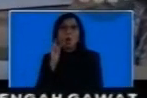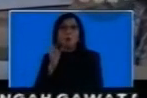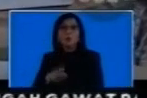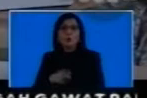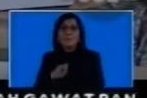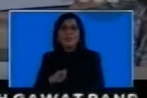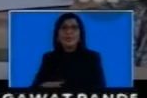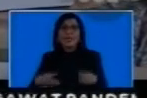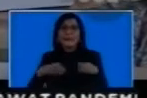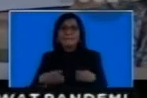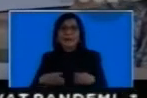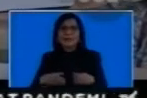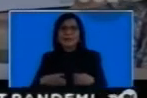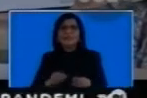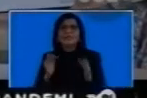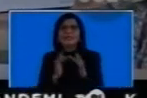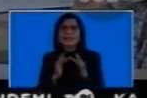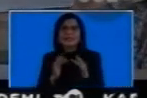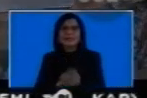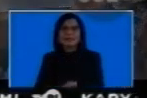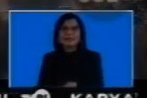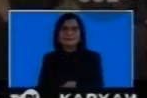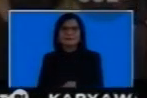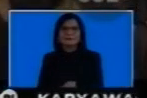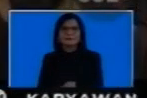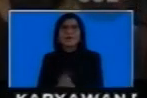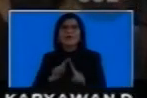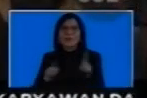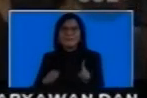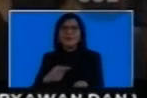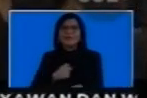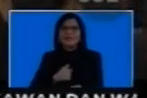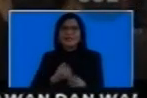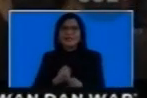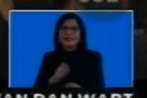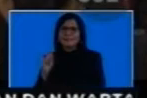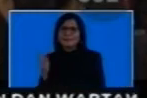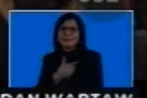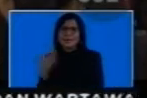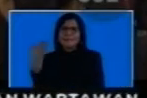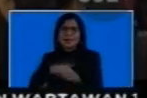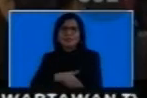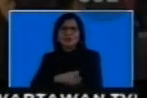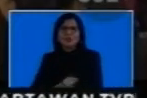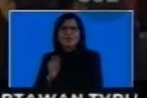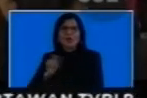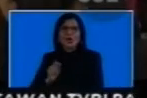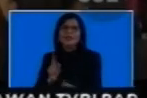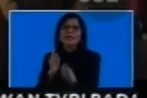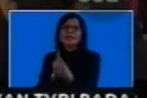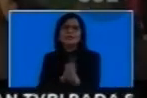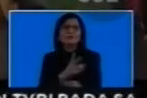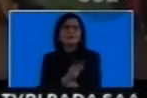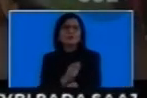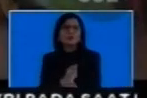paket internetnya agar saya bisa belajar di rumah. Tapi saya ingin segera masuk sekolah, ingin ketemu guru dan